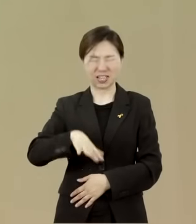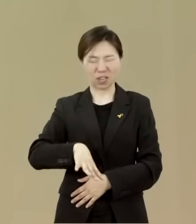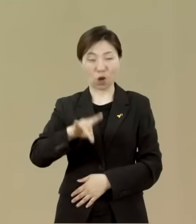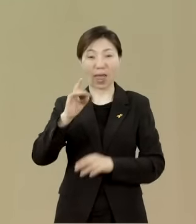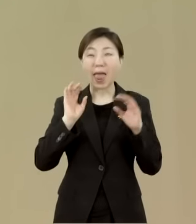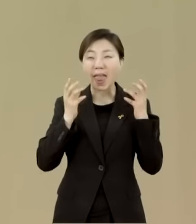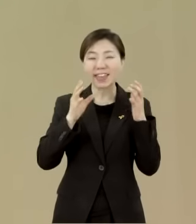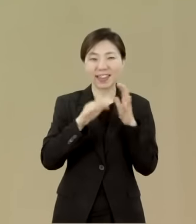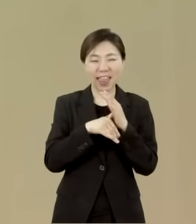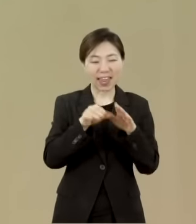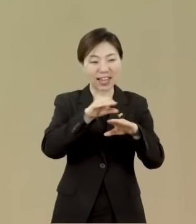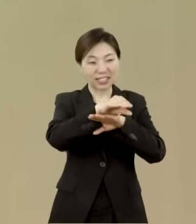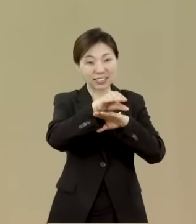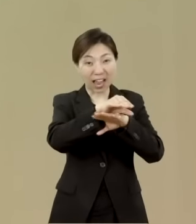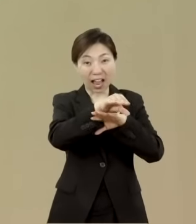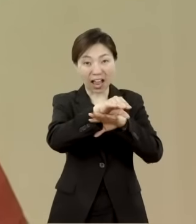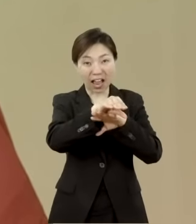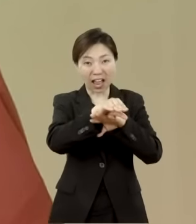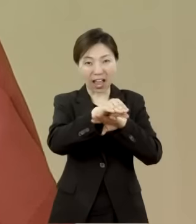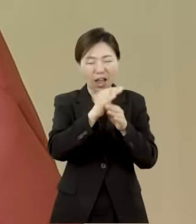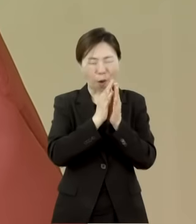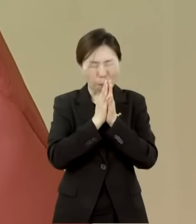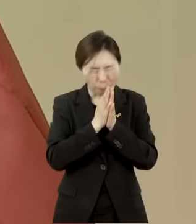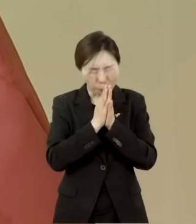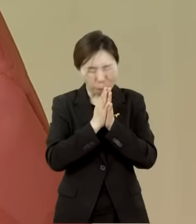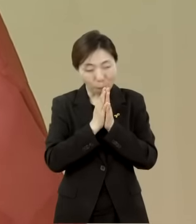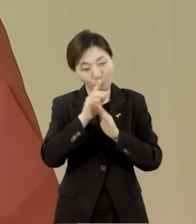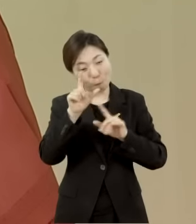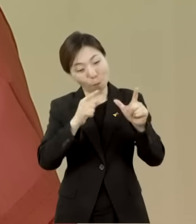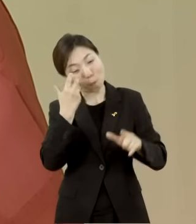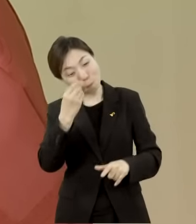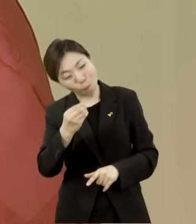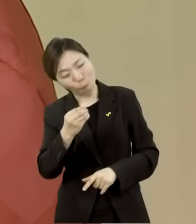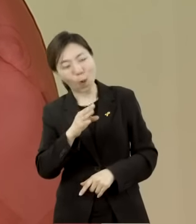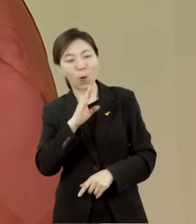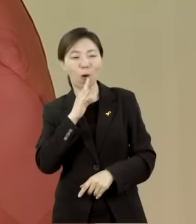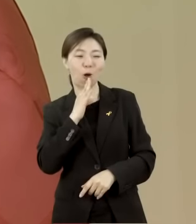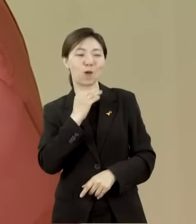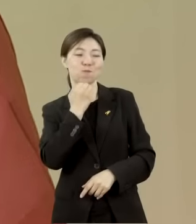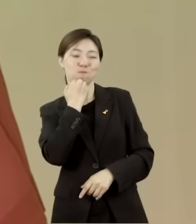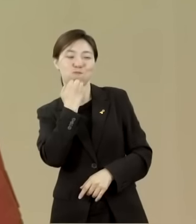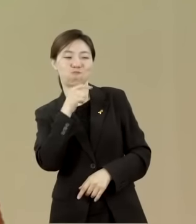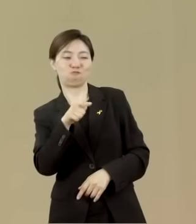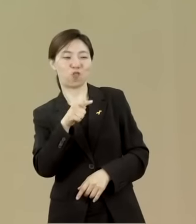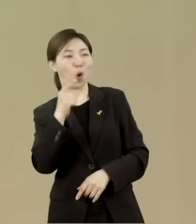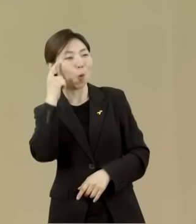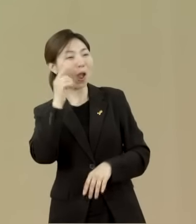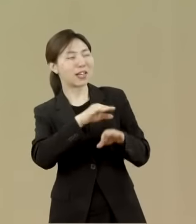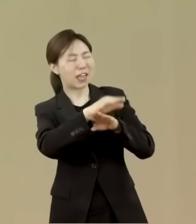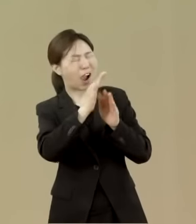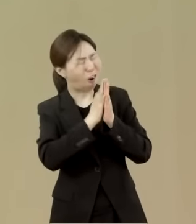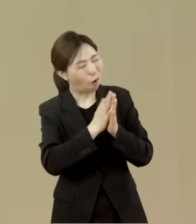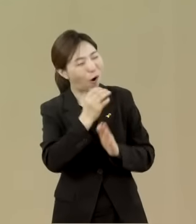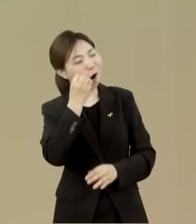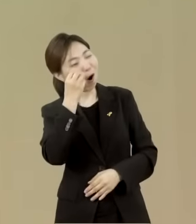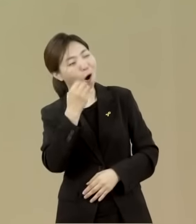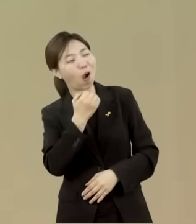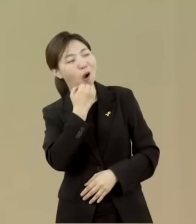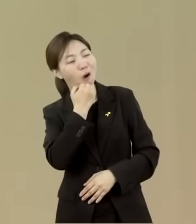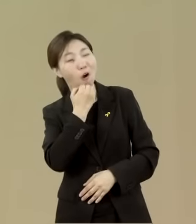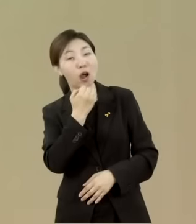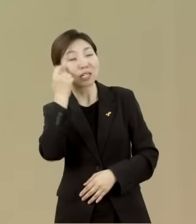거 그래서 이제 저도 예전에 차 고사 지내는 거 같이 어렸을 때 따라갔다가 야 살다 살다 차에다 고사를 다 지내냐